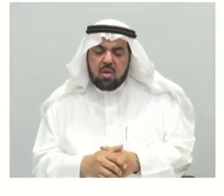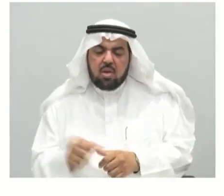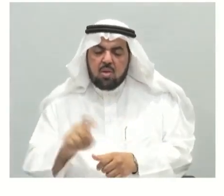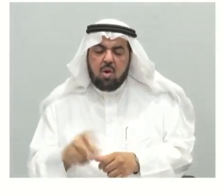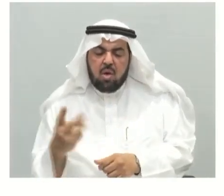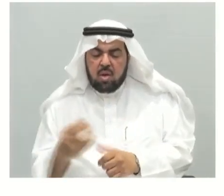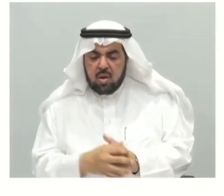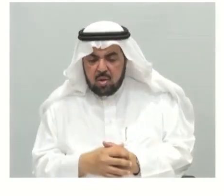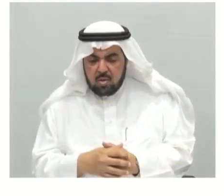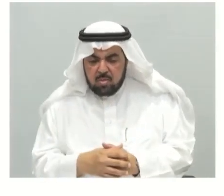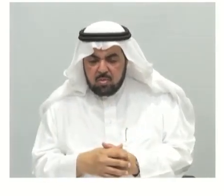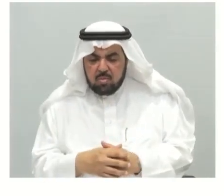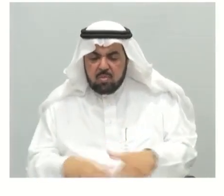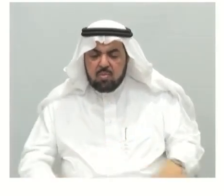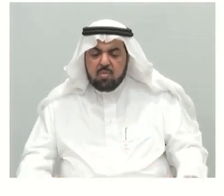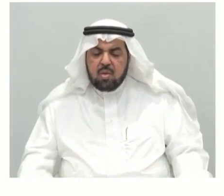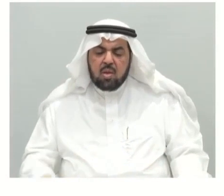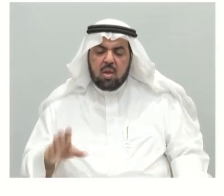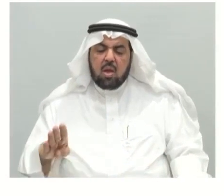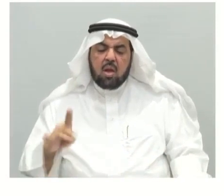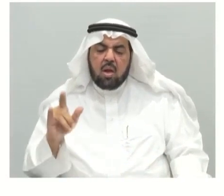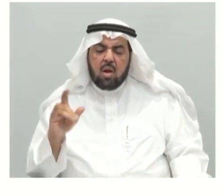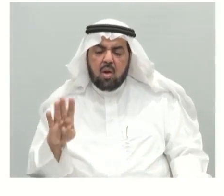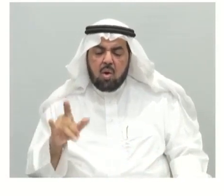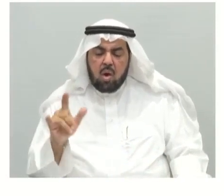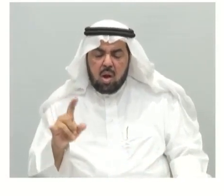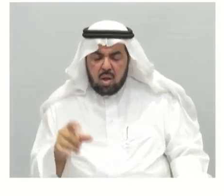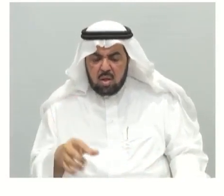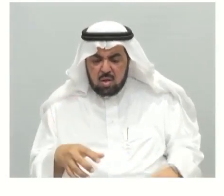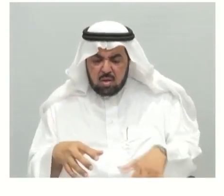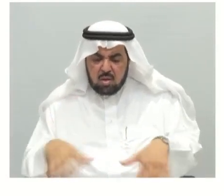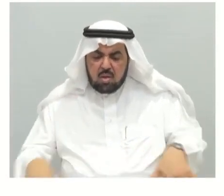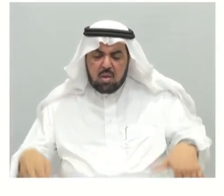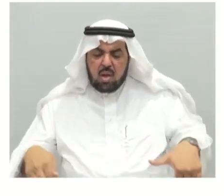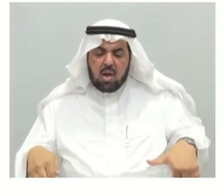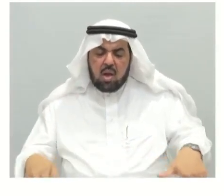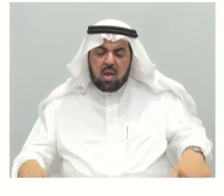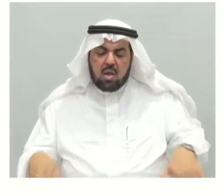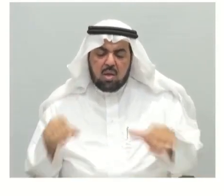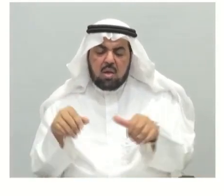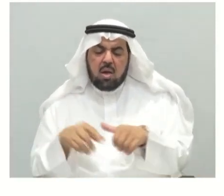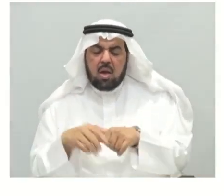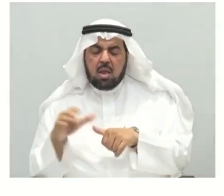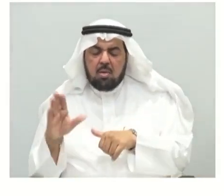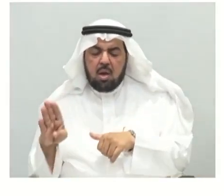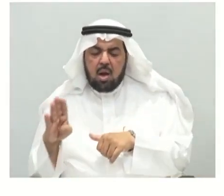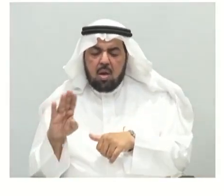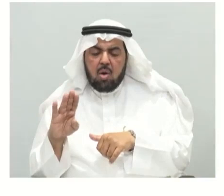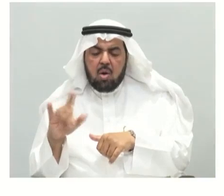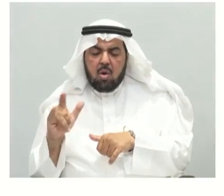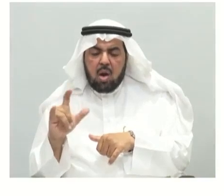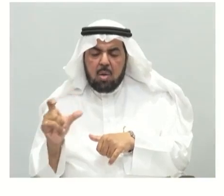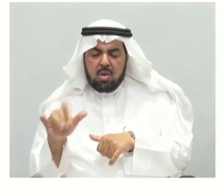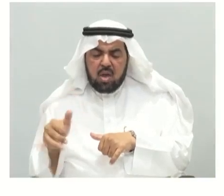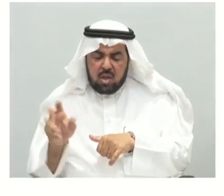عشر القدمان الكلابي والعوامات القدميه ما هي العلاقه بين القدمان